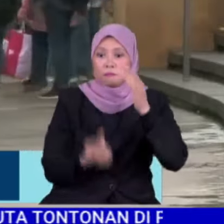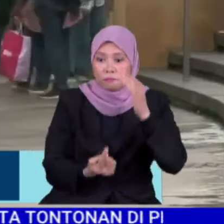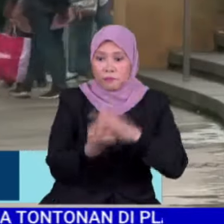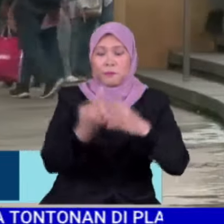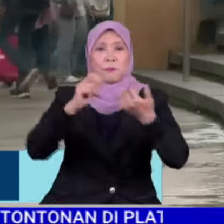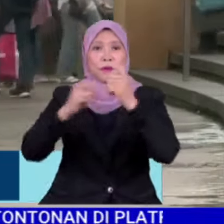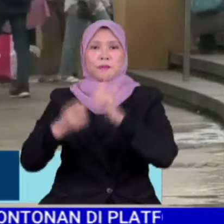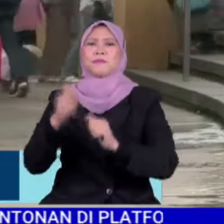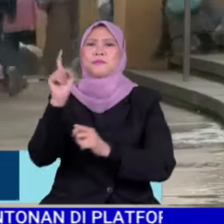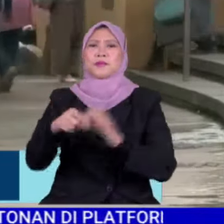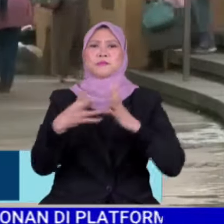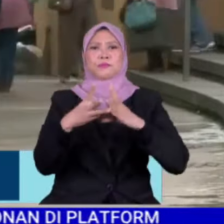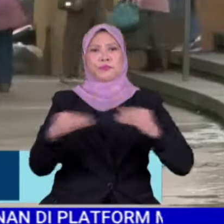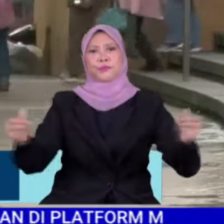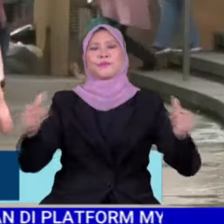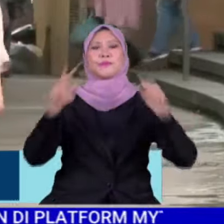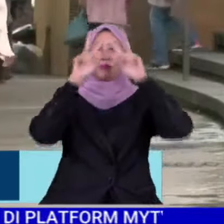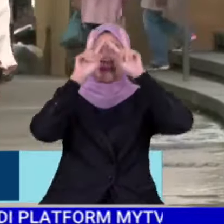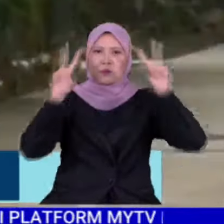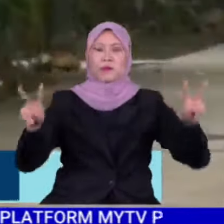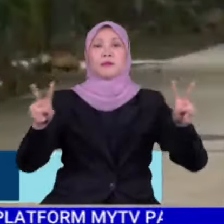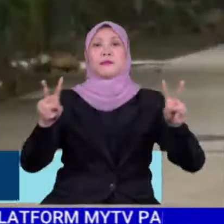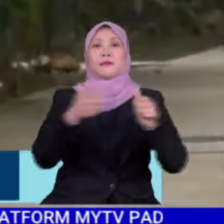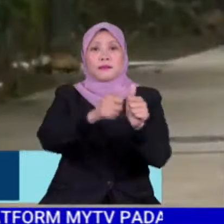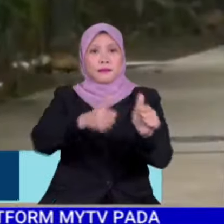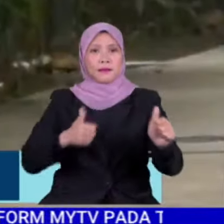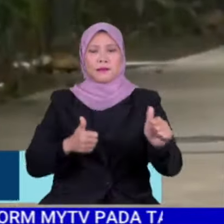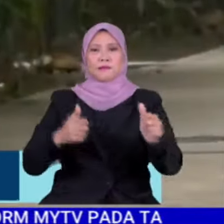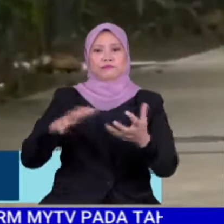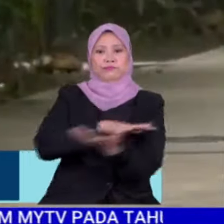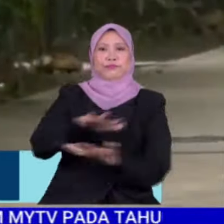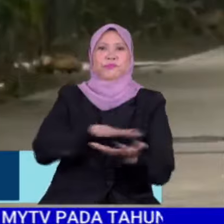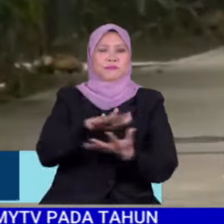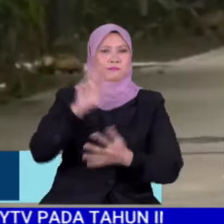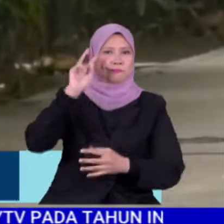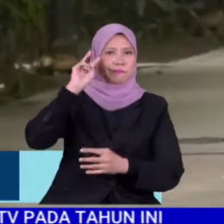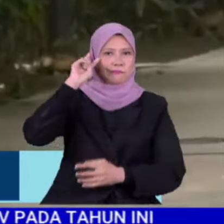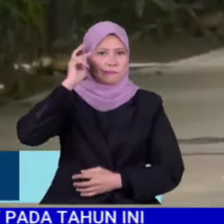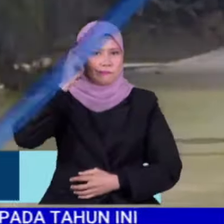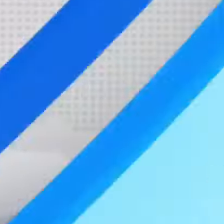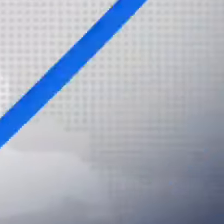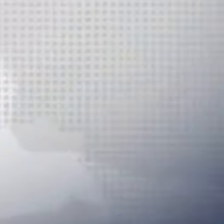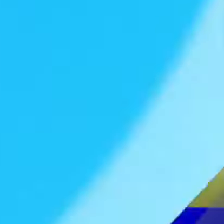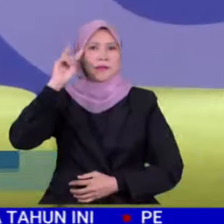berbangkit perlu diselesaikan secara harmoni bagi elak perseteruan dan prasangka.